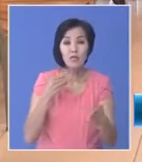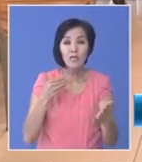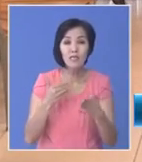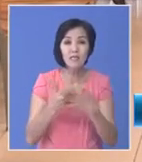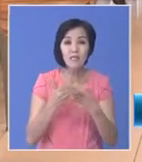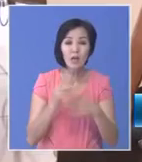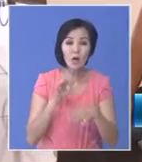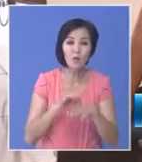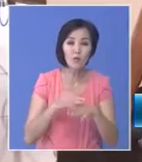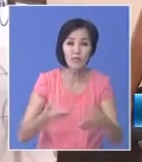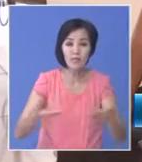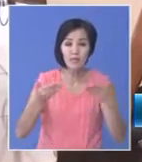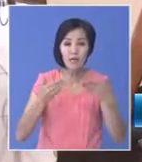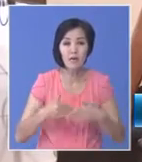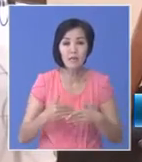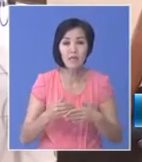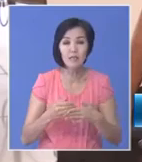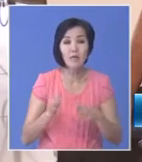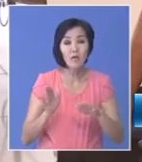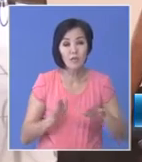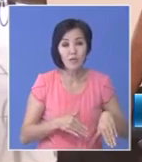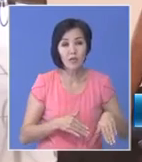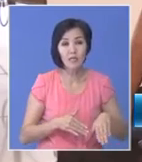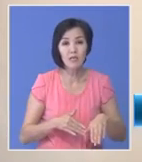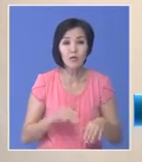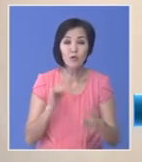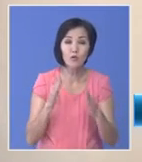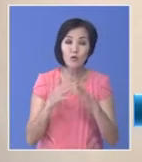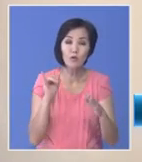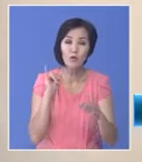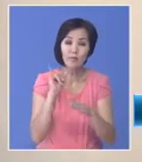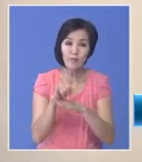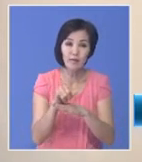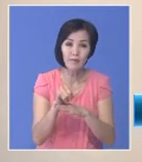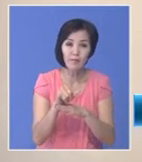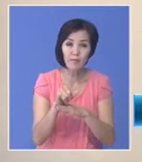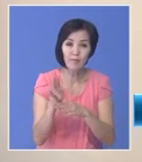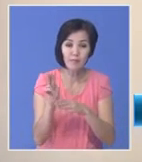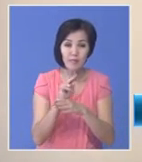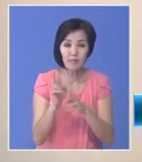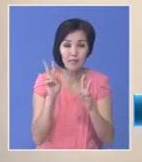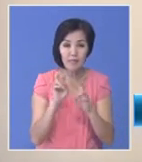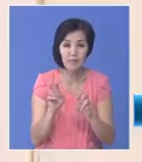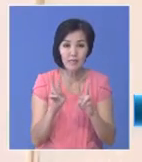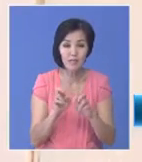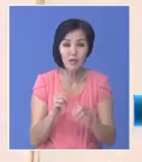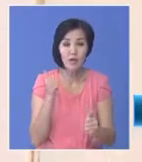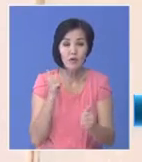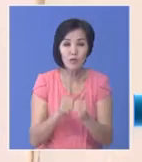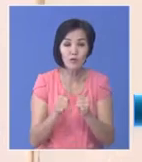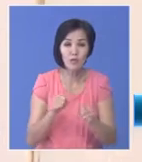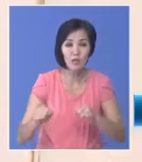кабинетінде қабылдаса, түстен кейін үйлеріне барады. Күнделікті емделушілеріне үміт сыйлайтын дәрігер, барлық дерттің дауасы күнделікті шынығу